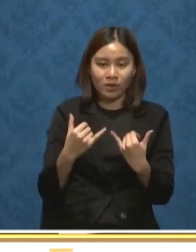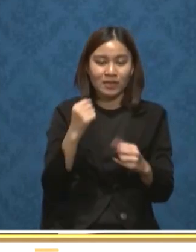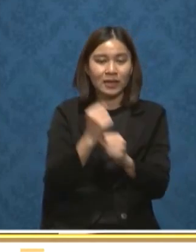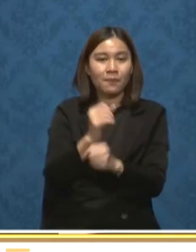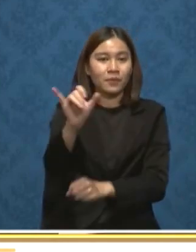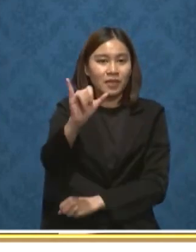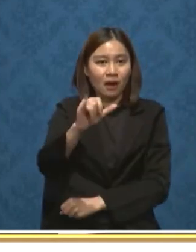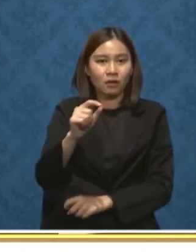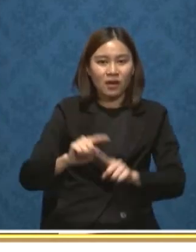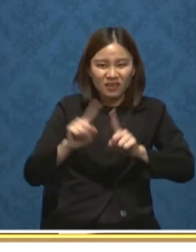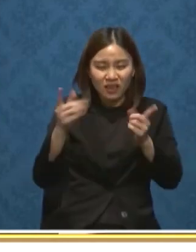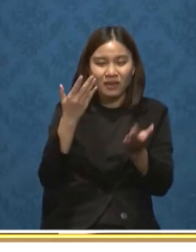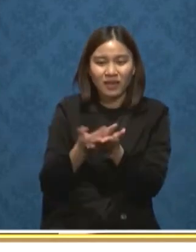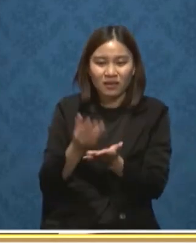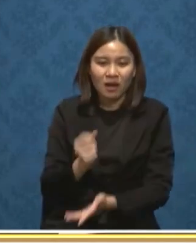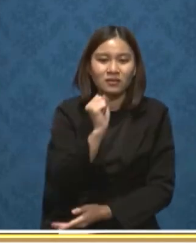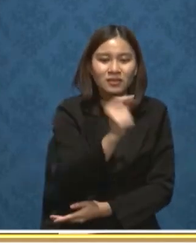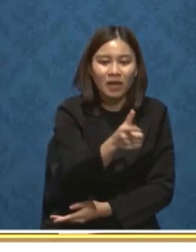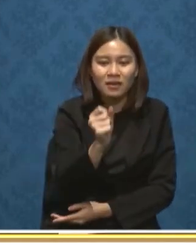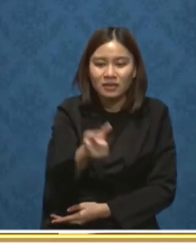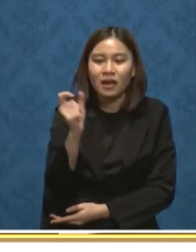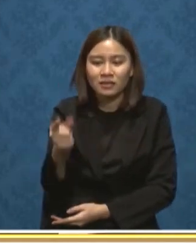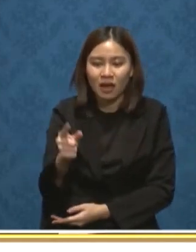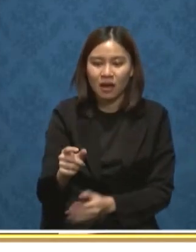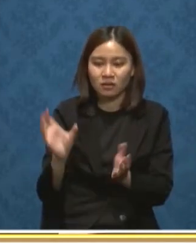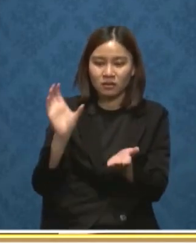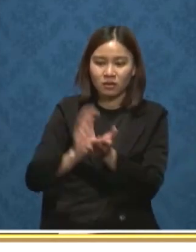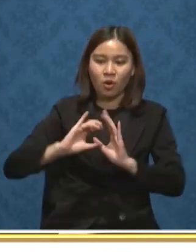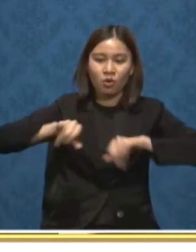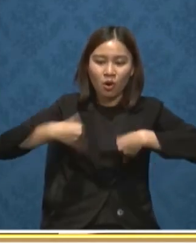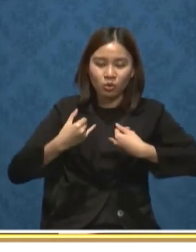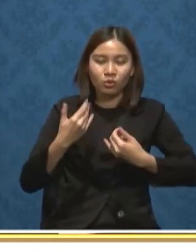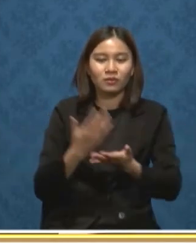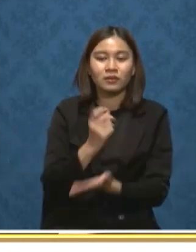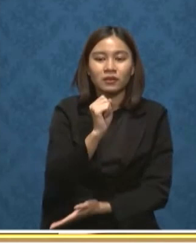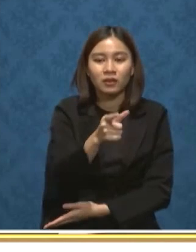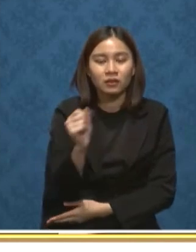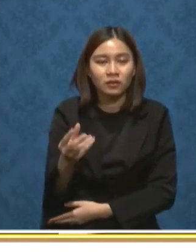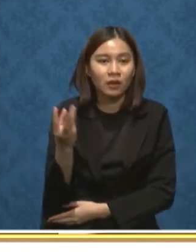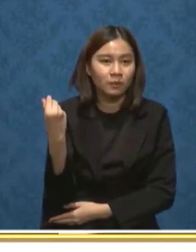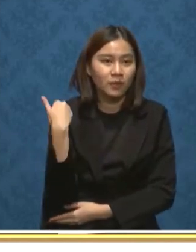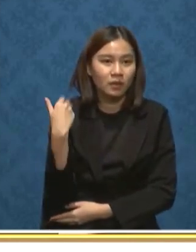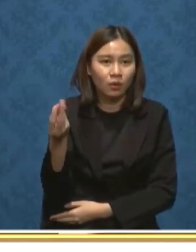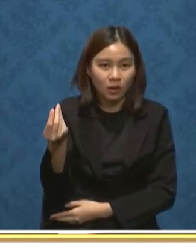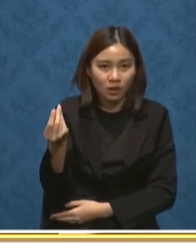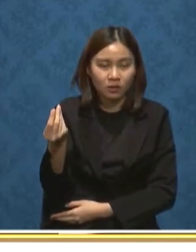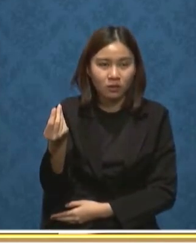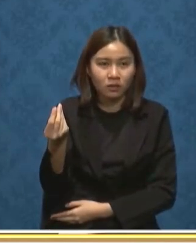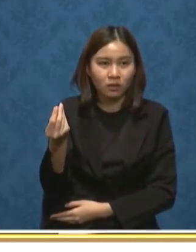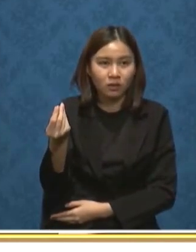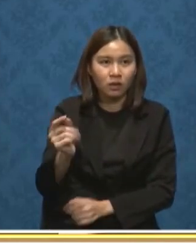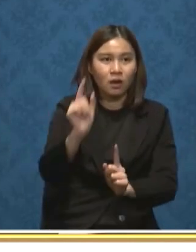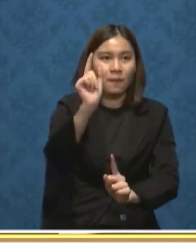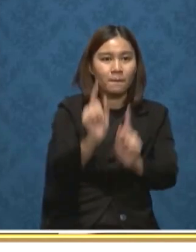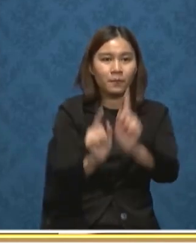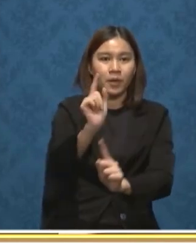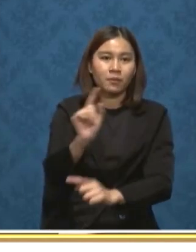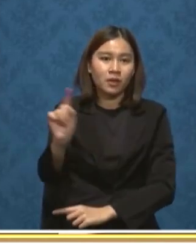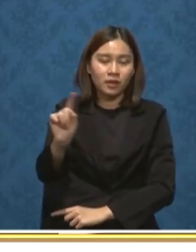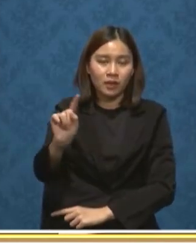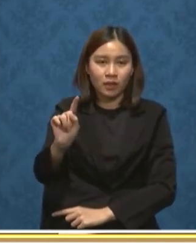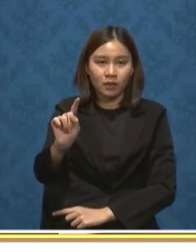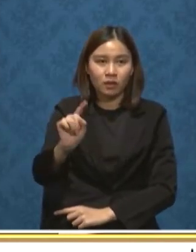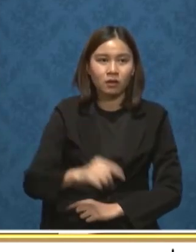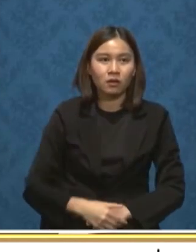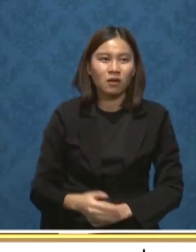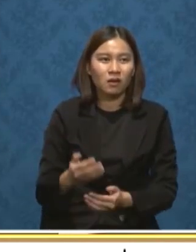บ